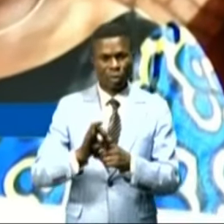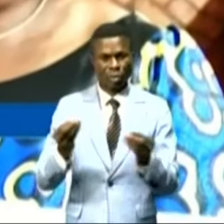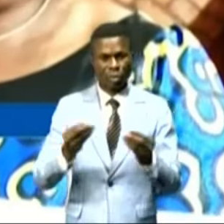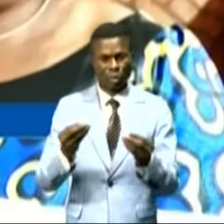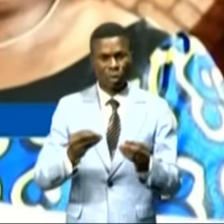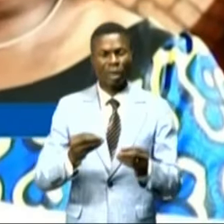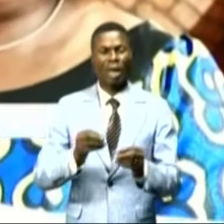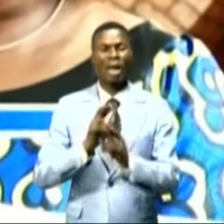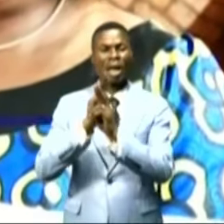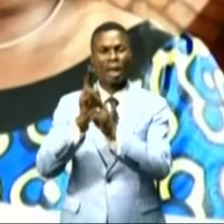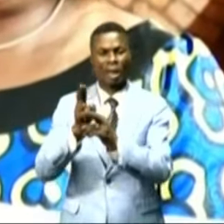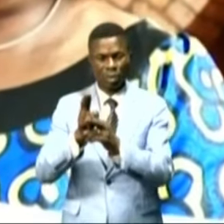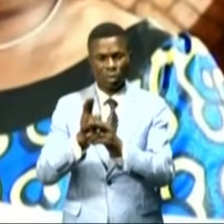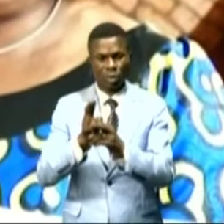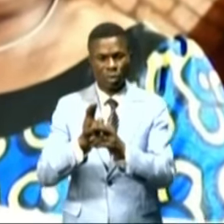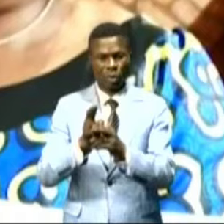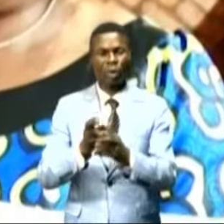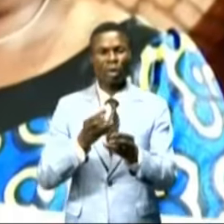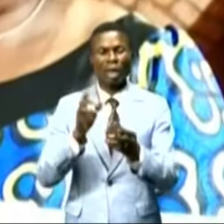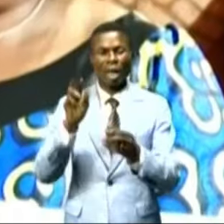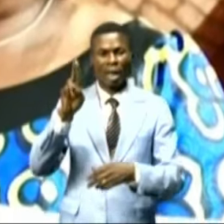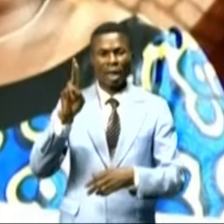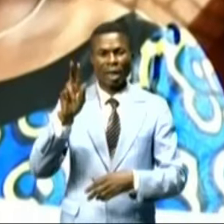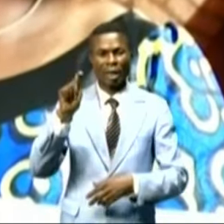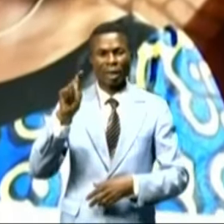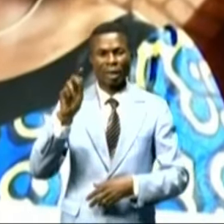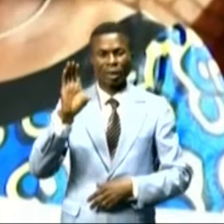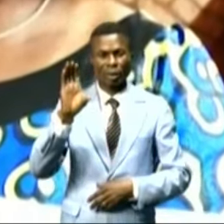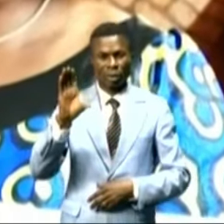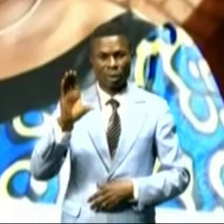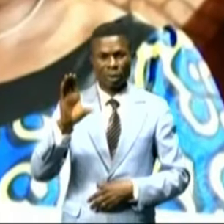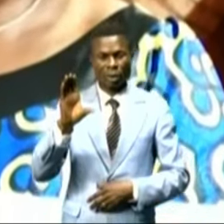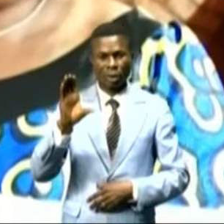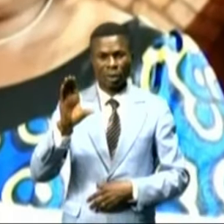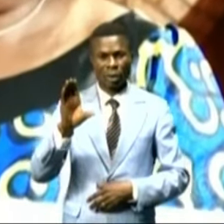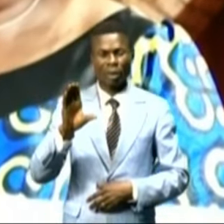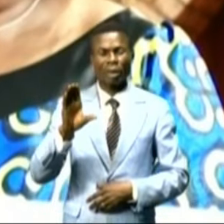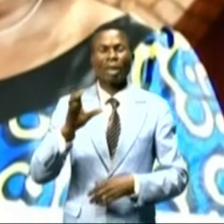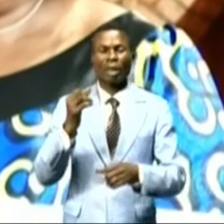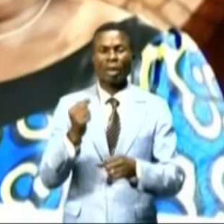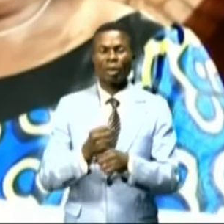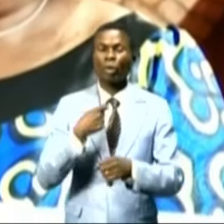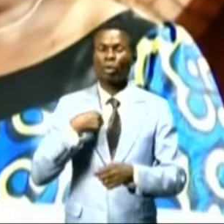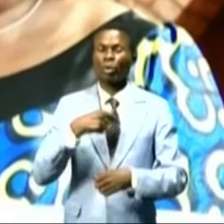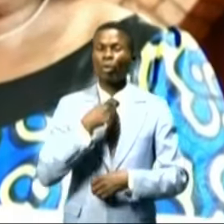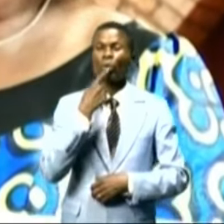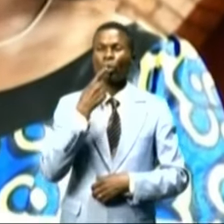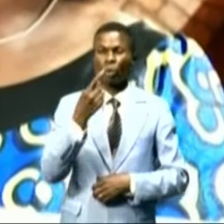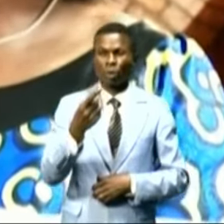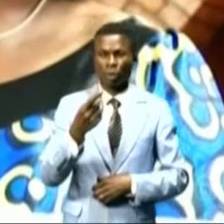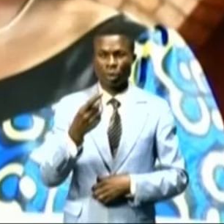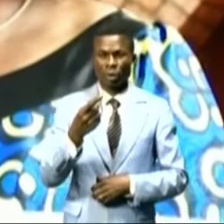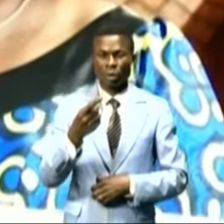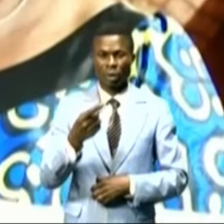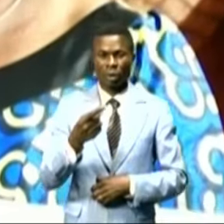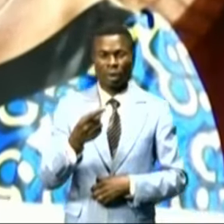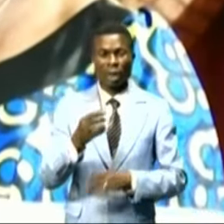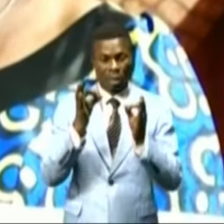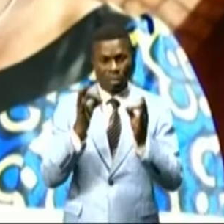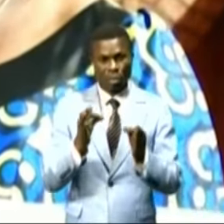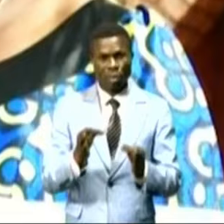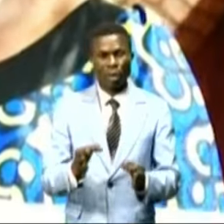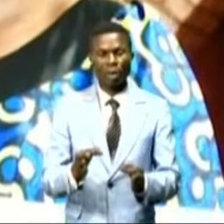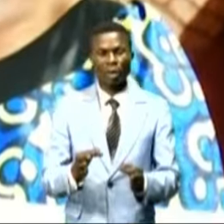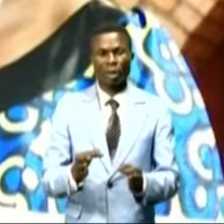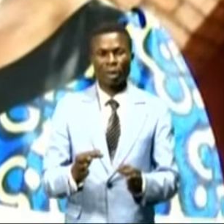loyaux services rendus à la RTNC plus d'une décennie durant, est malheureusement tombé âme à la